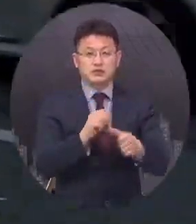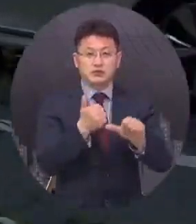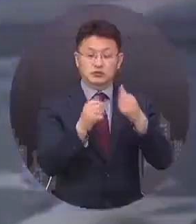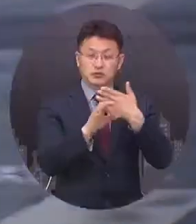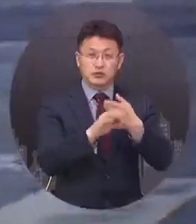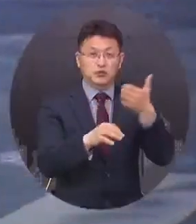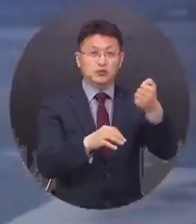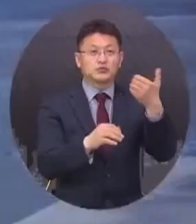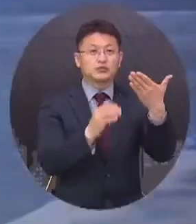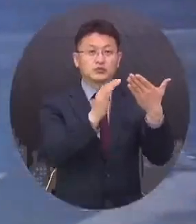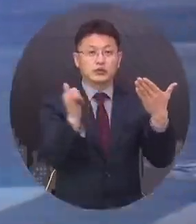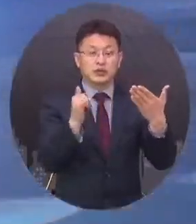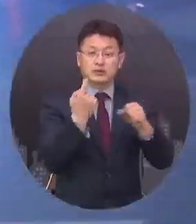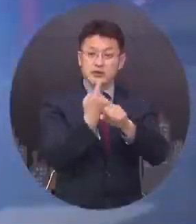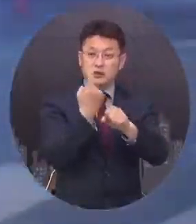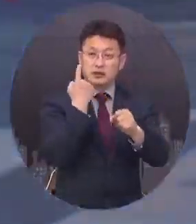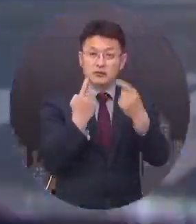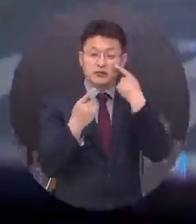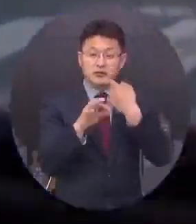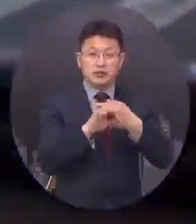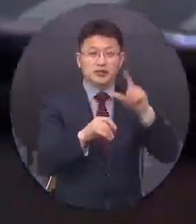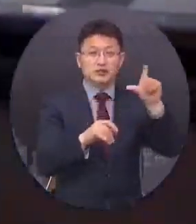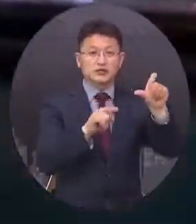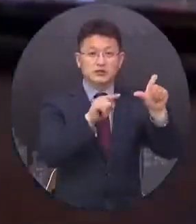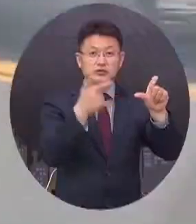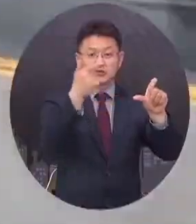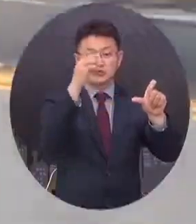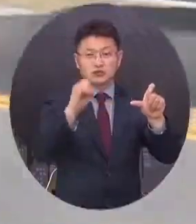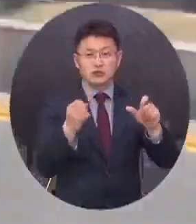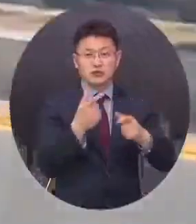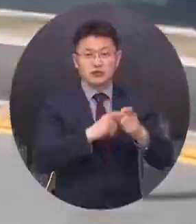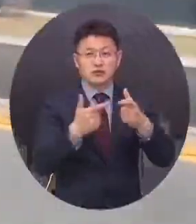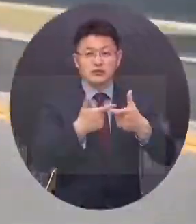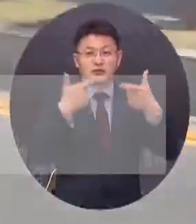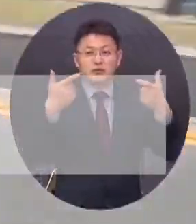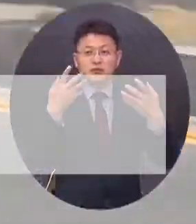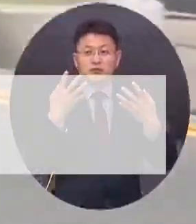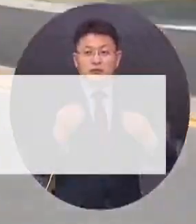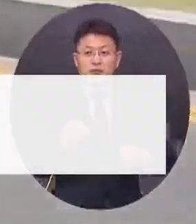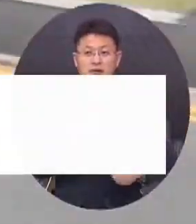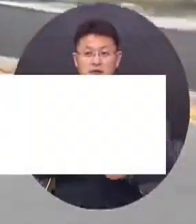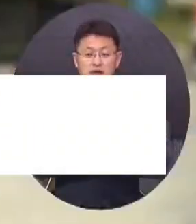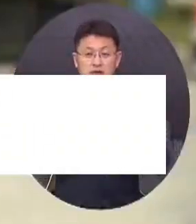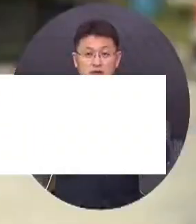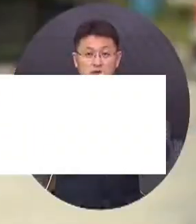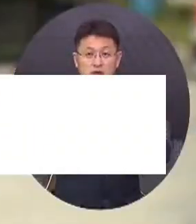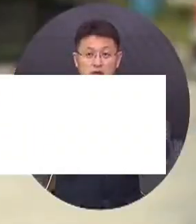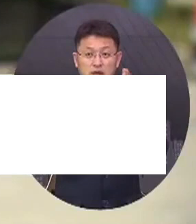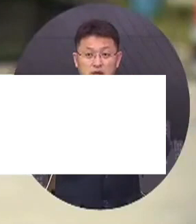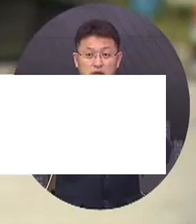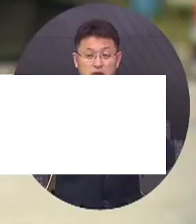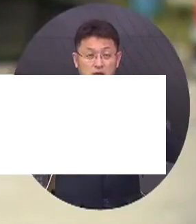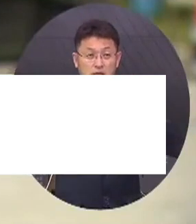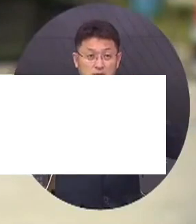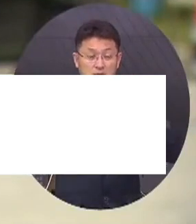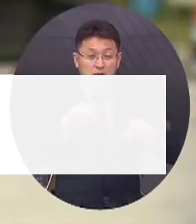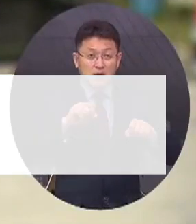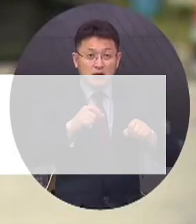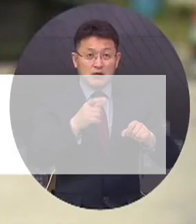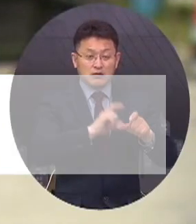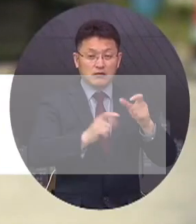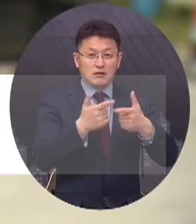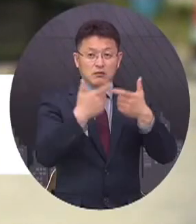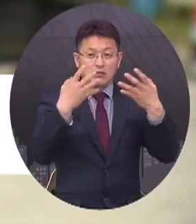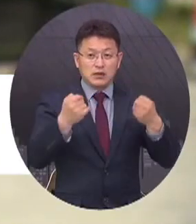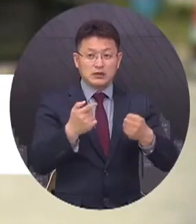사망자는 59명으로 전년도보다 15.6%가 증가했습니다. 코로나 발병 이후에 배달 오토바이도 많이